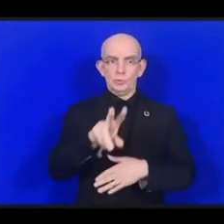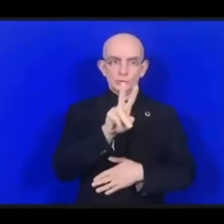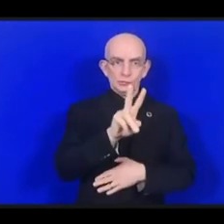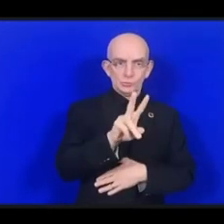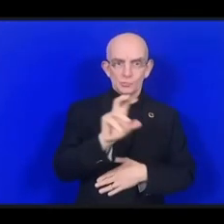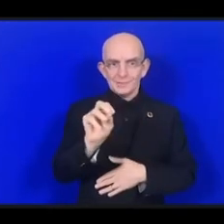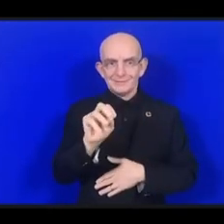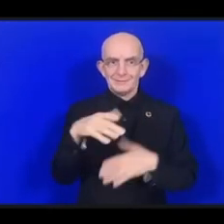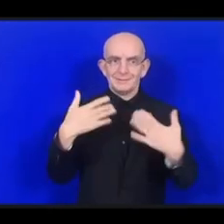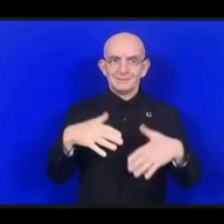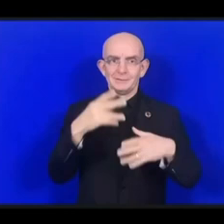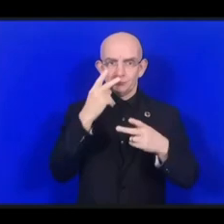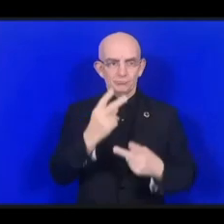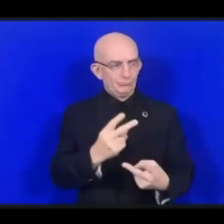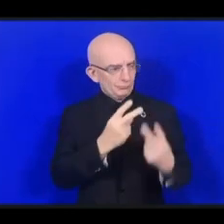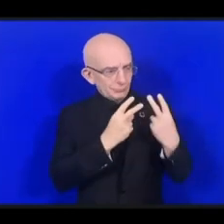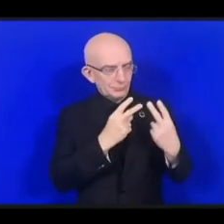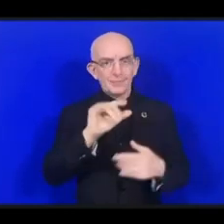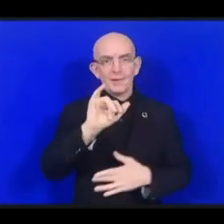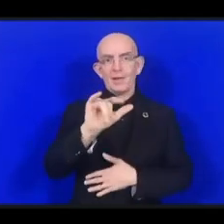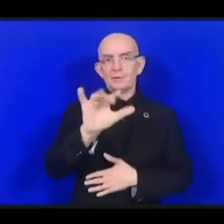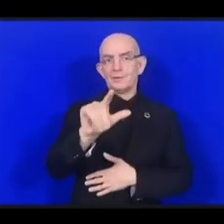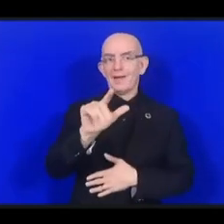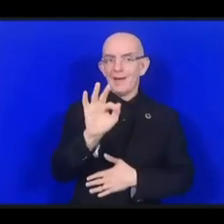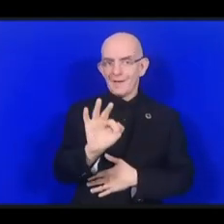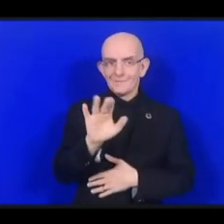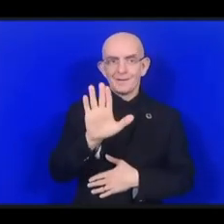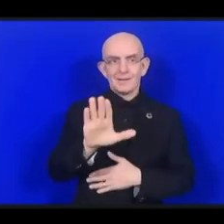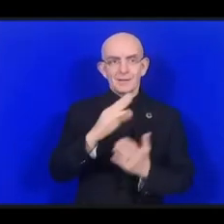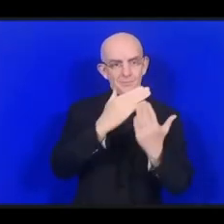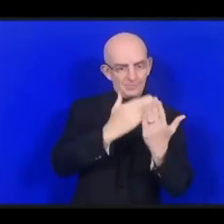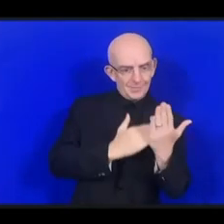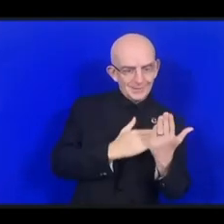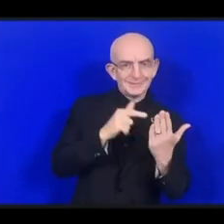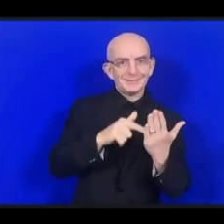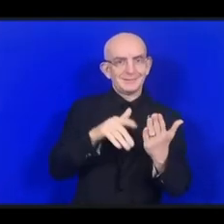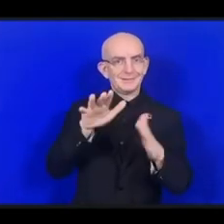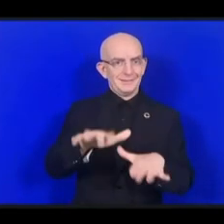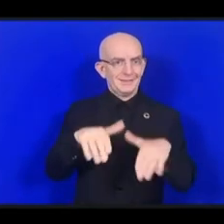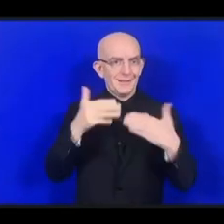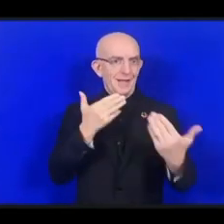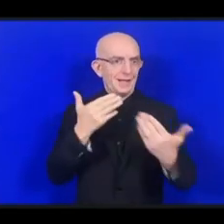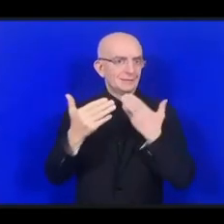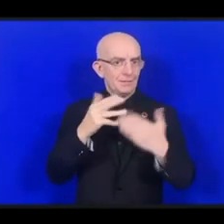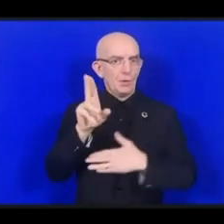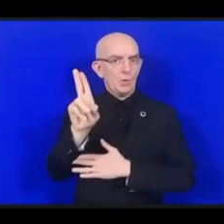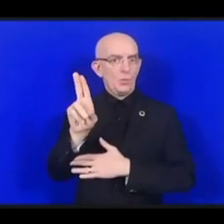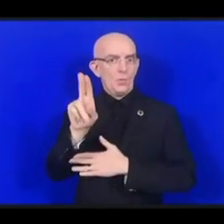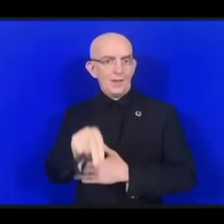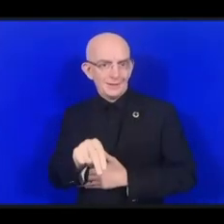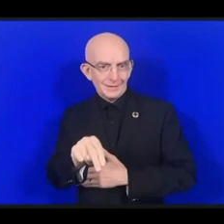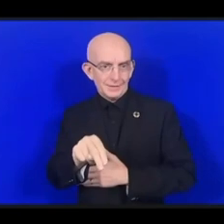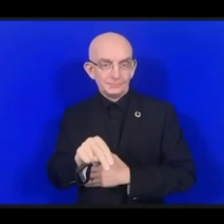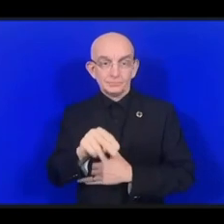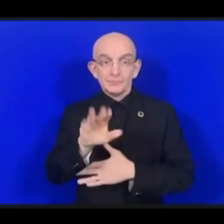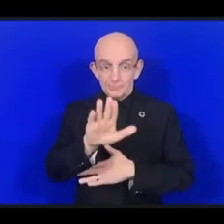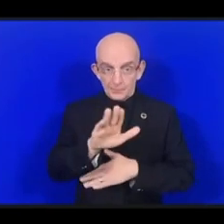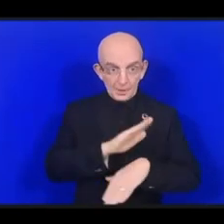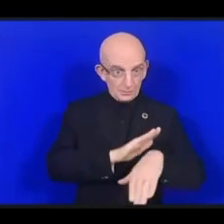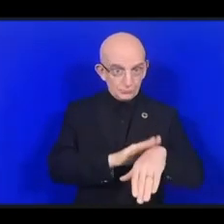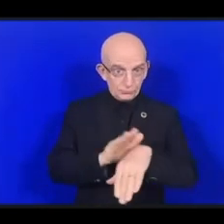générale des naationss Unies ces deux années seront essentielles permettez-moi de vous rappeler les trois questions que je vous ai posé au moment de l'ouverture